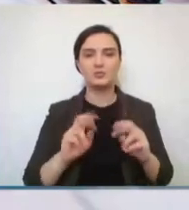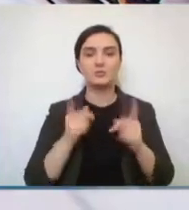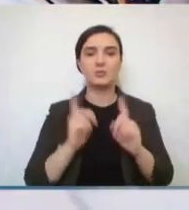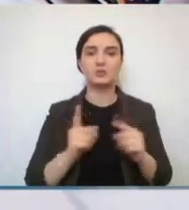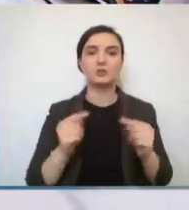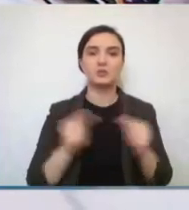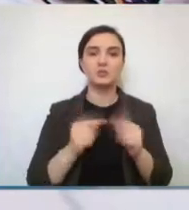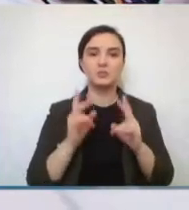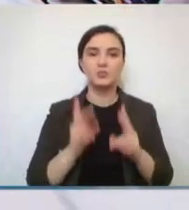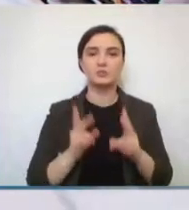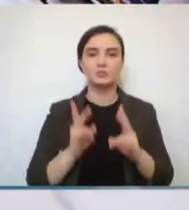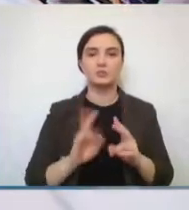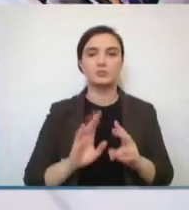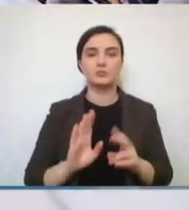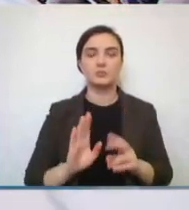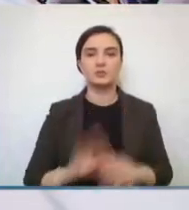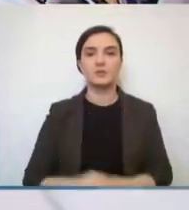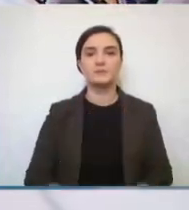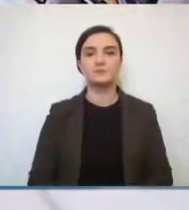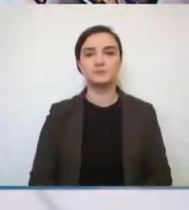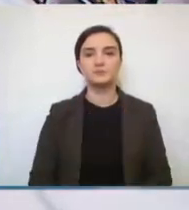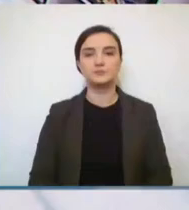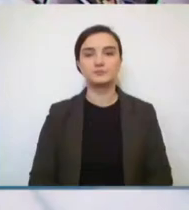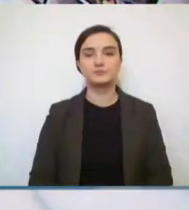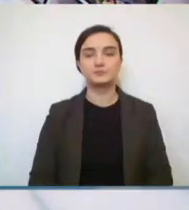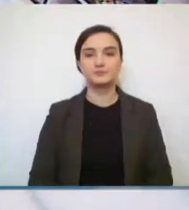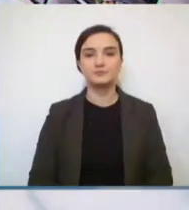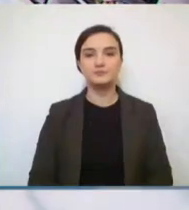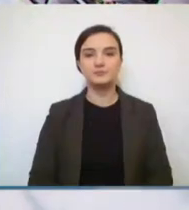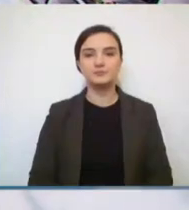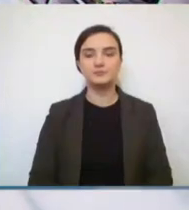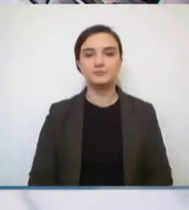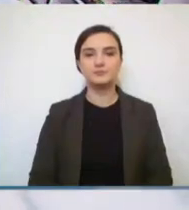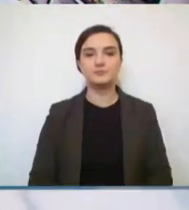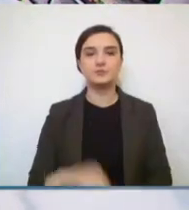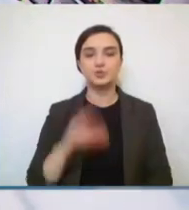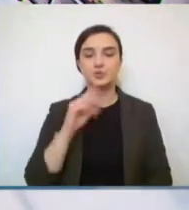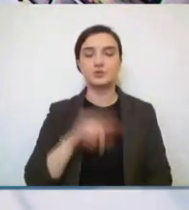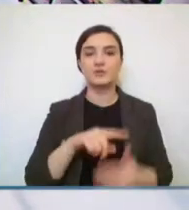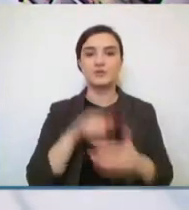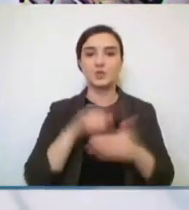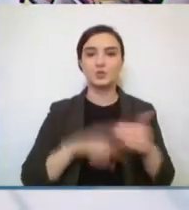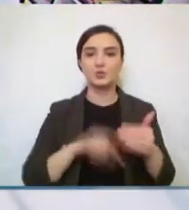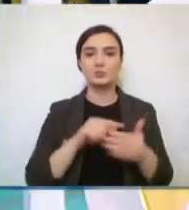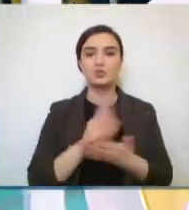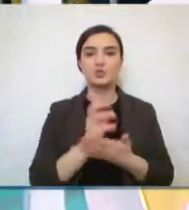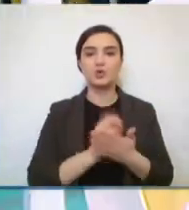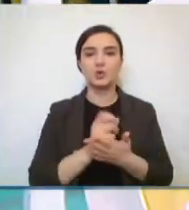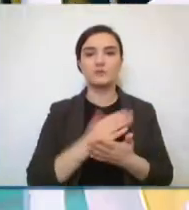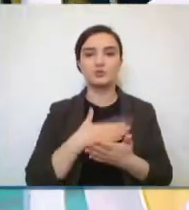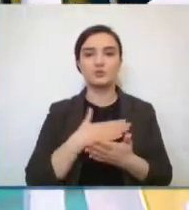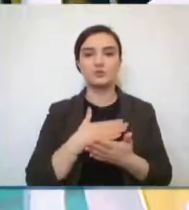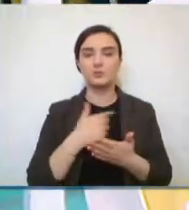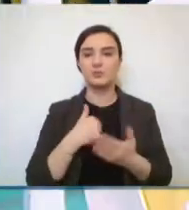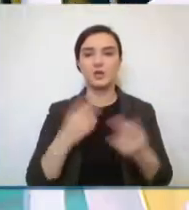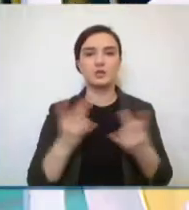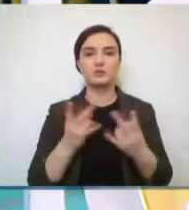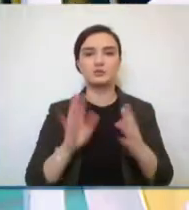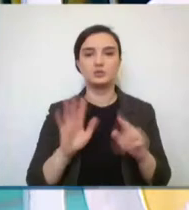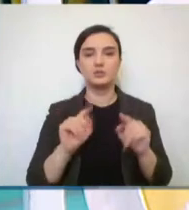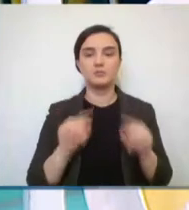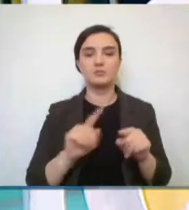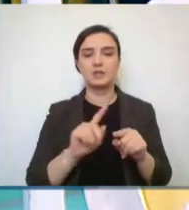ხო? შესაბამისად, როდესაც წყაროს ვენდობთ ჩვენ, ის როზოგავს ჩვენ რესურსს, ანუ მე აღარ მჭირდება იმ რაღაცებში, ეგ